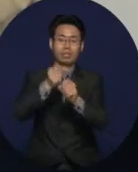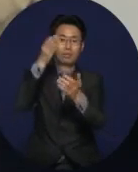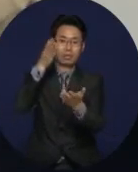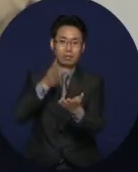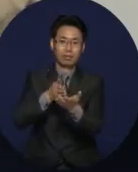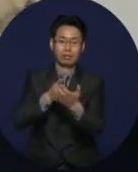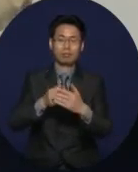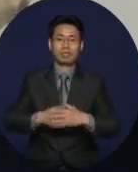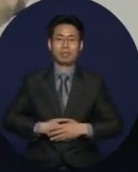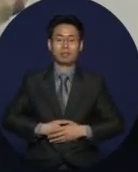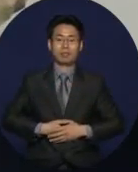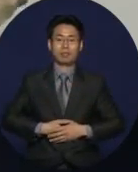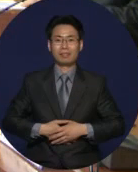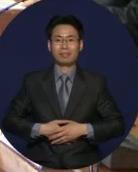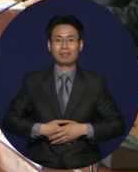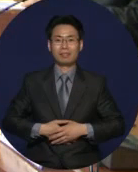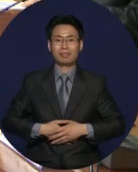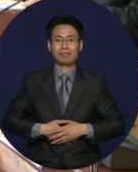간추린 소식입니다.